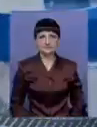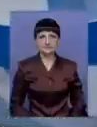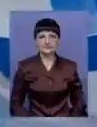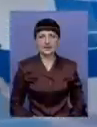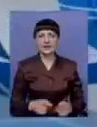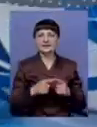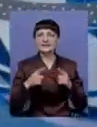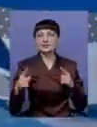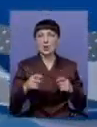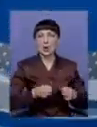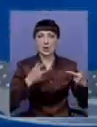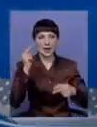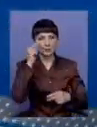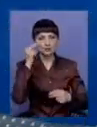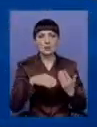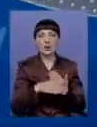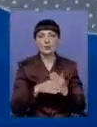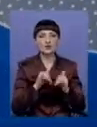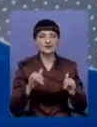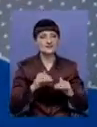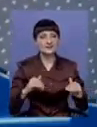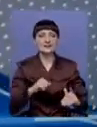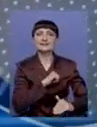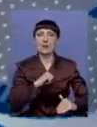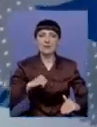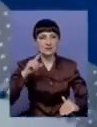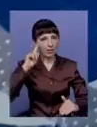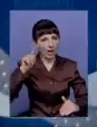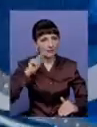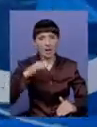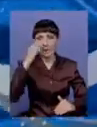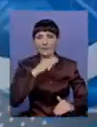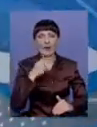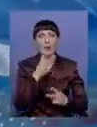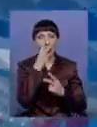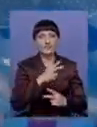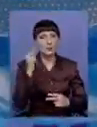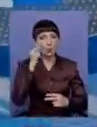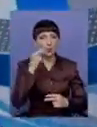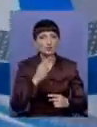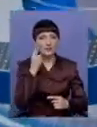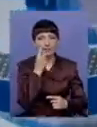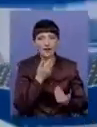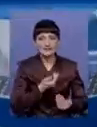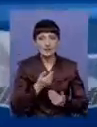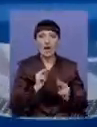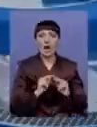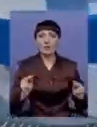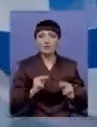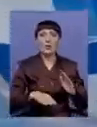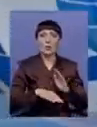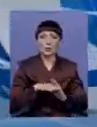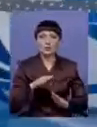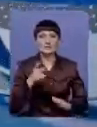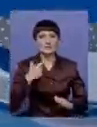дистанционное обучение поможет развить в детях самостоятельность родителям увидеть учебный процесс воочию а учителям улучшить навыки